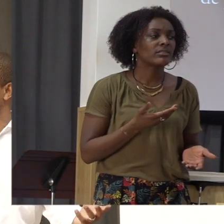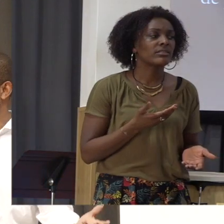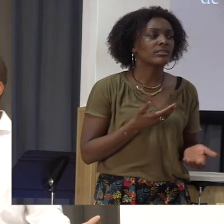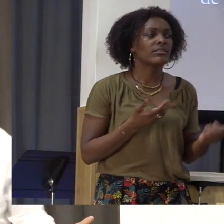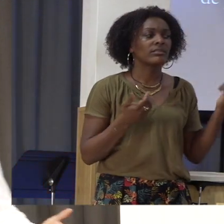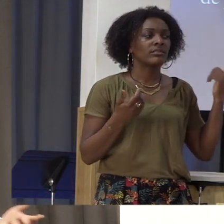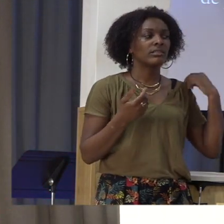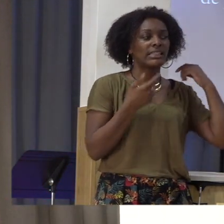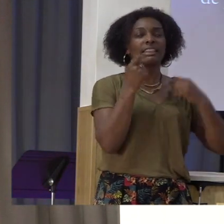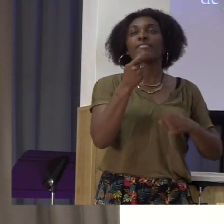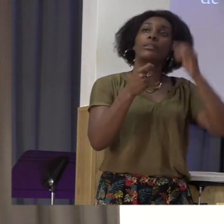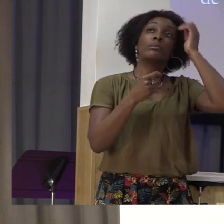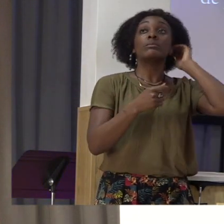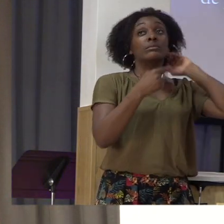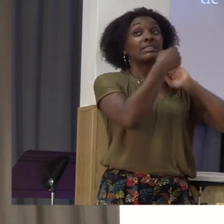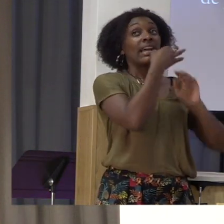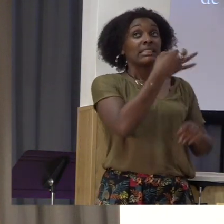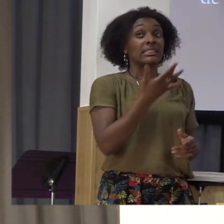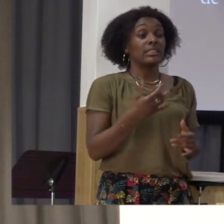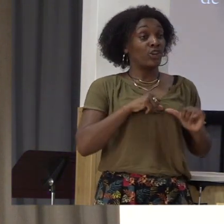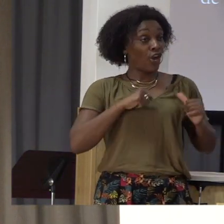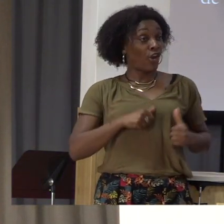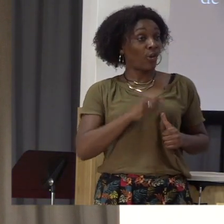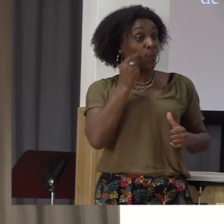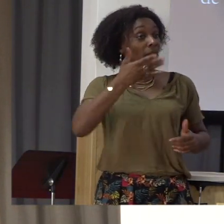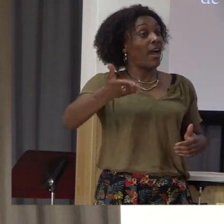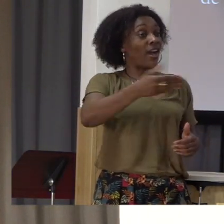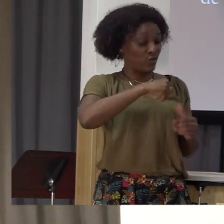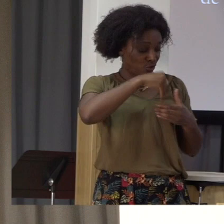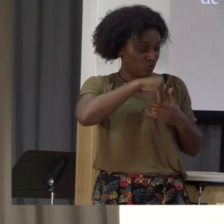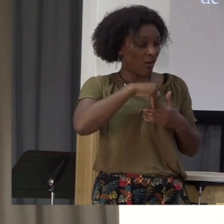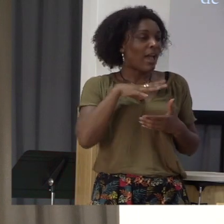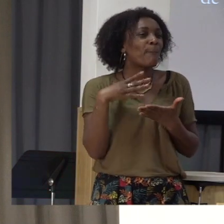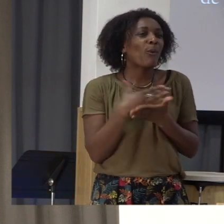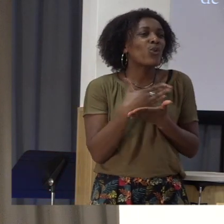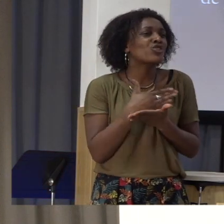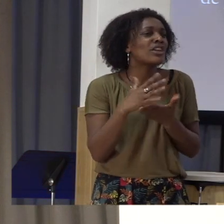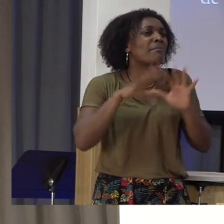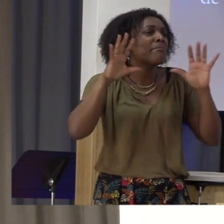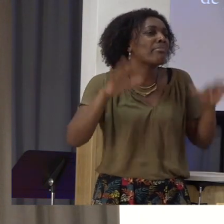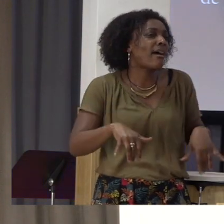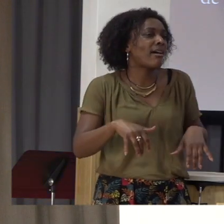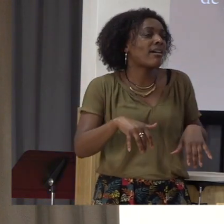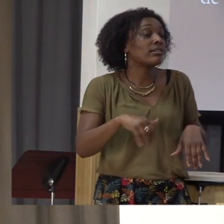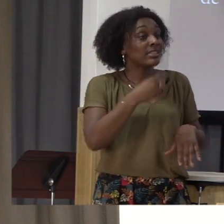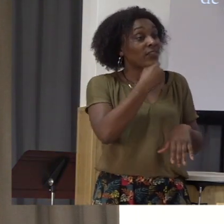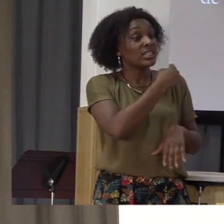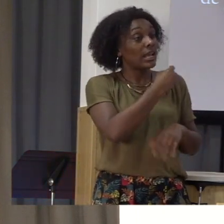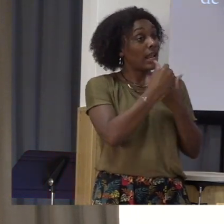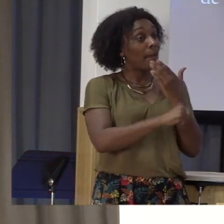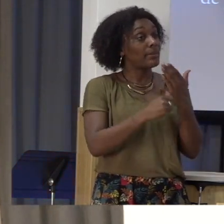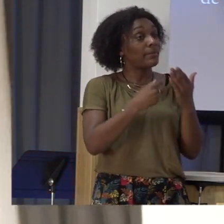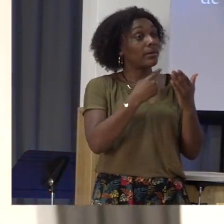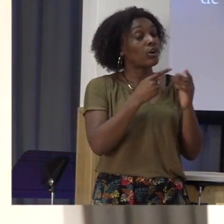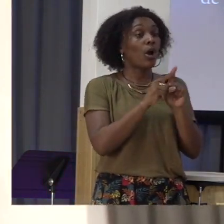de projets. Et j'aime bien, quand je réfléchissais sur ce texte, la Bible fait un constat.